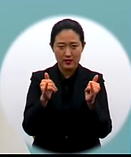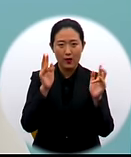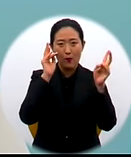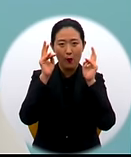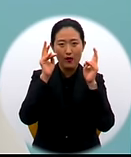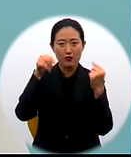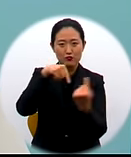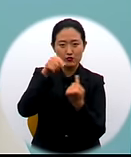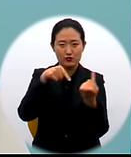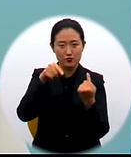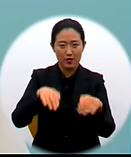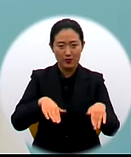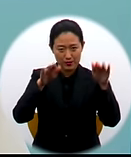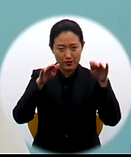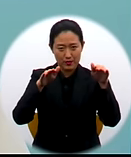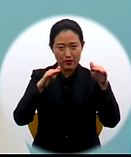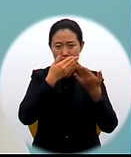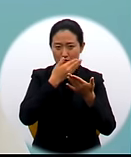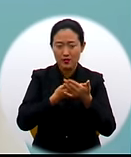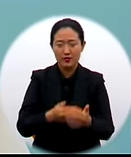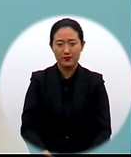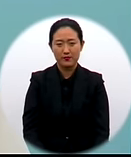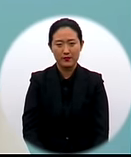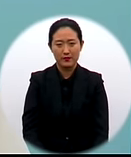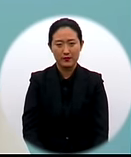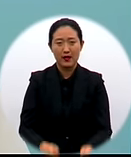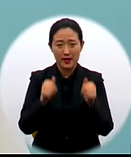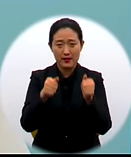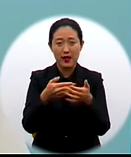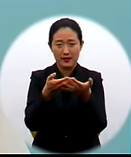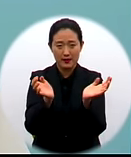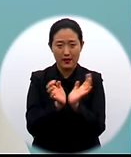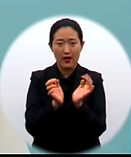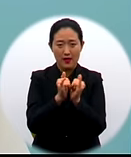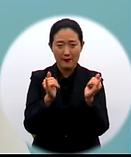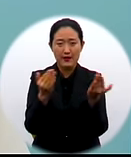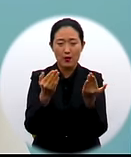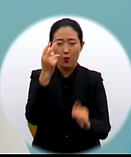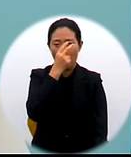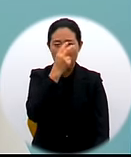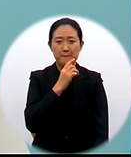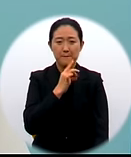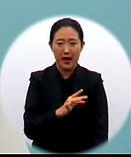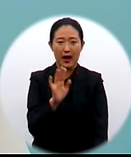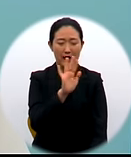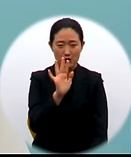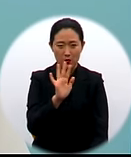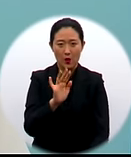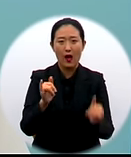일을 관리하는 직무가 아니라 이 사람 자체를 자원으로 보기 시작합니다. 사실은 인사팀 시절의